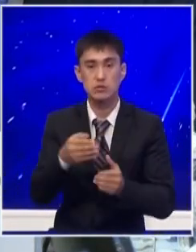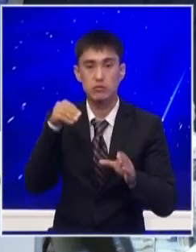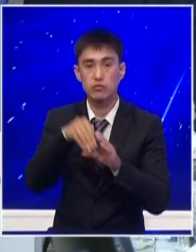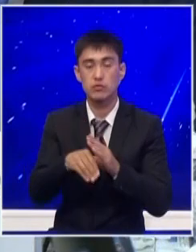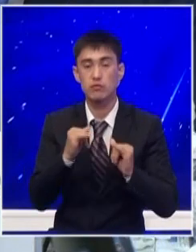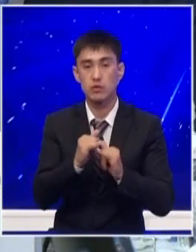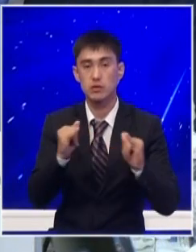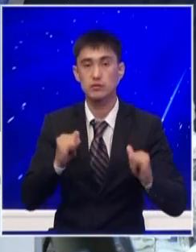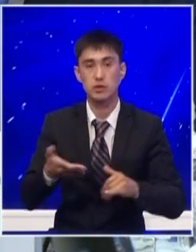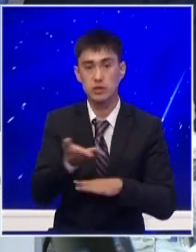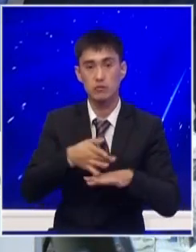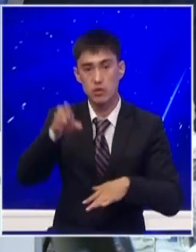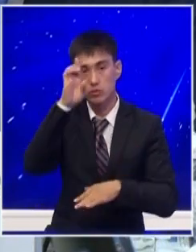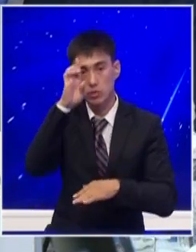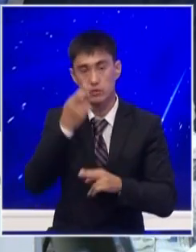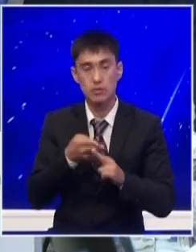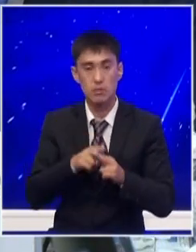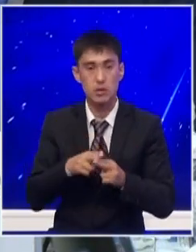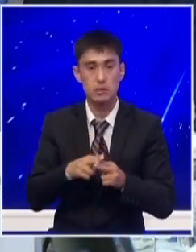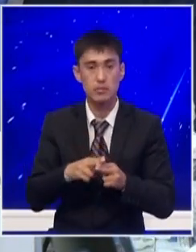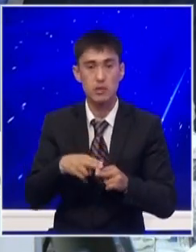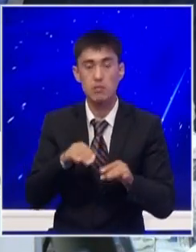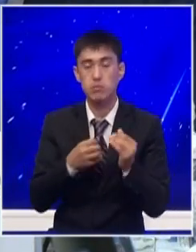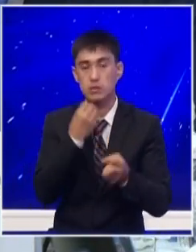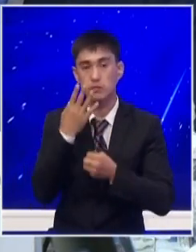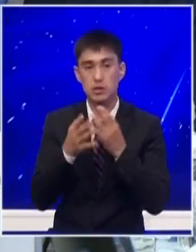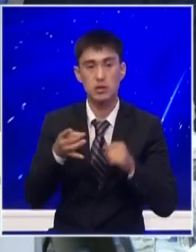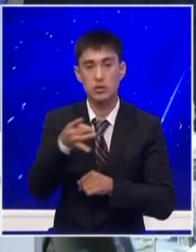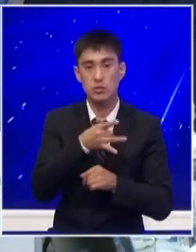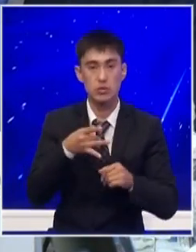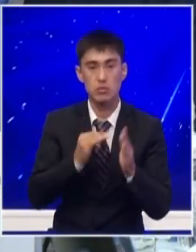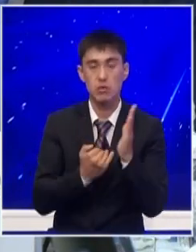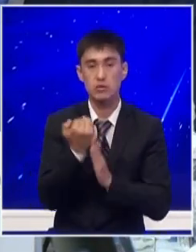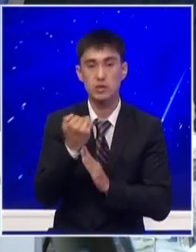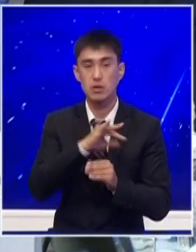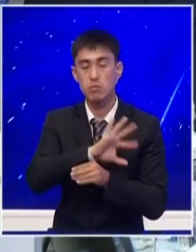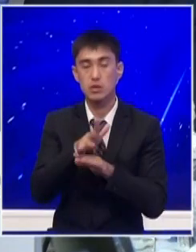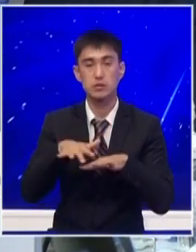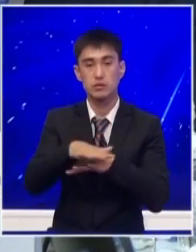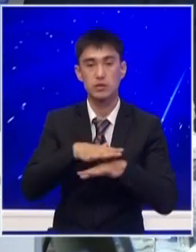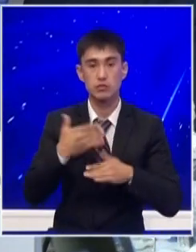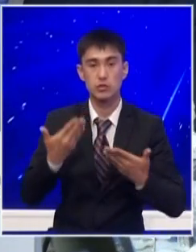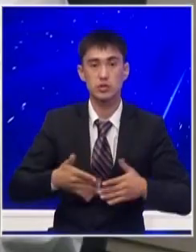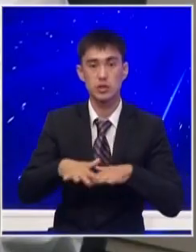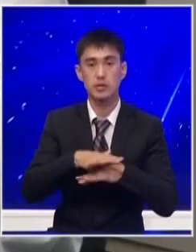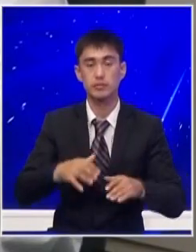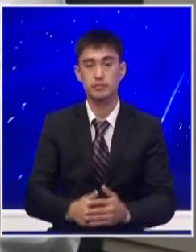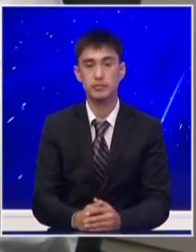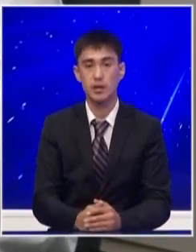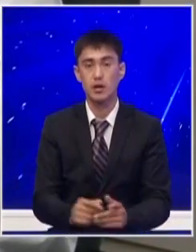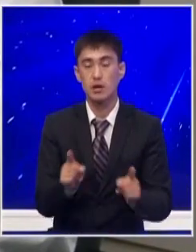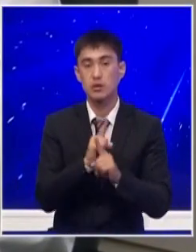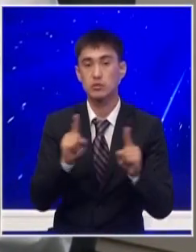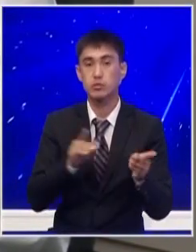свой вклад в развитие нашего государства и работает на процветание нашего региона и повышение благосостояния его жителей. За